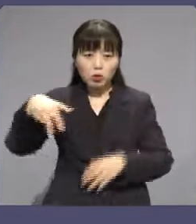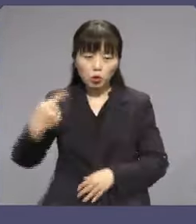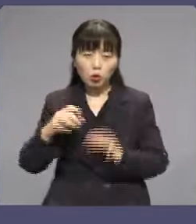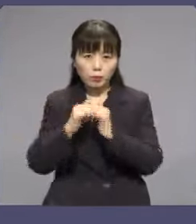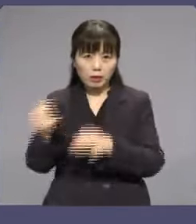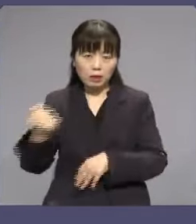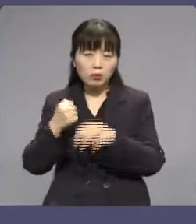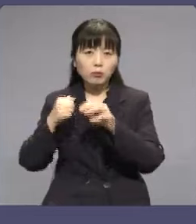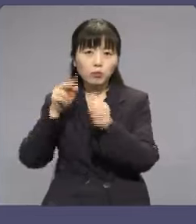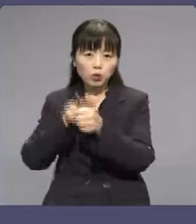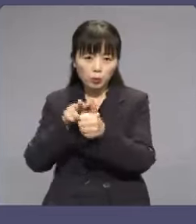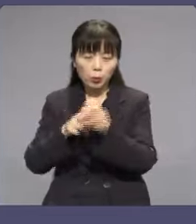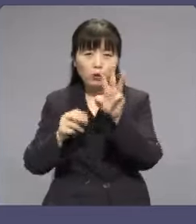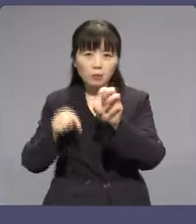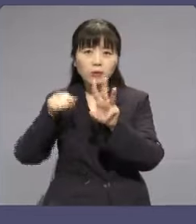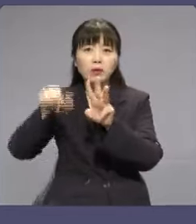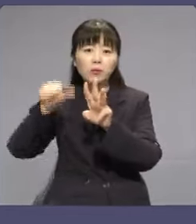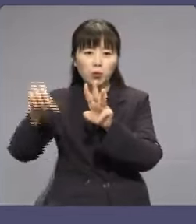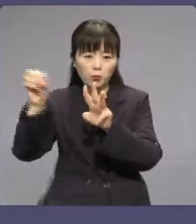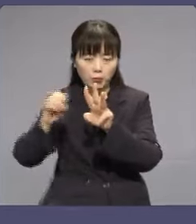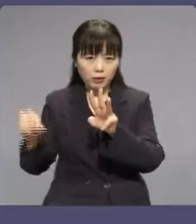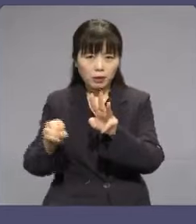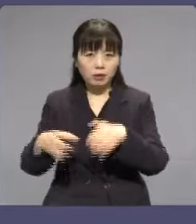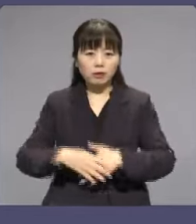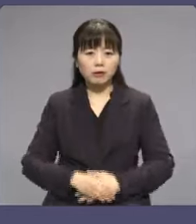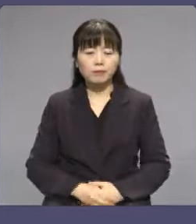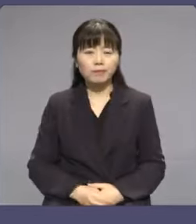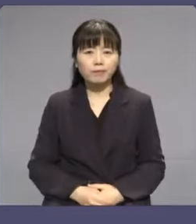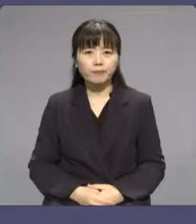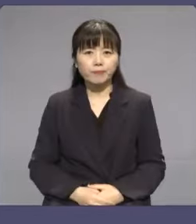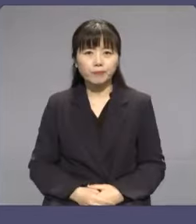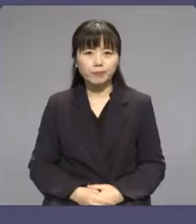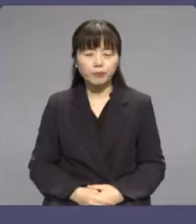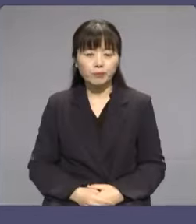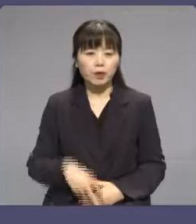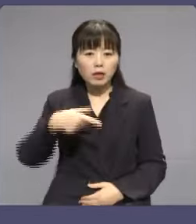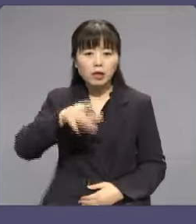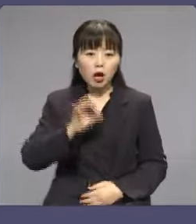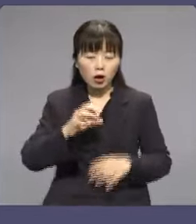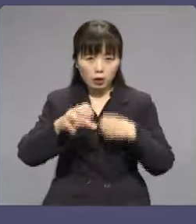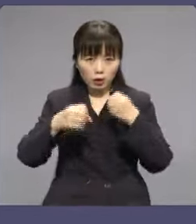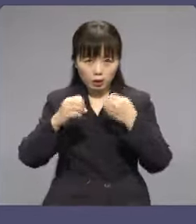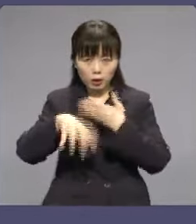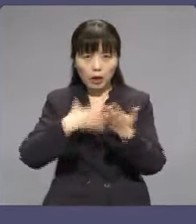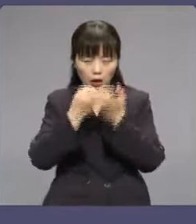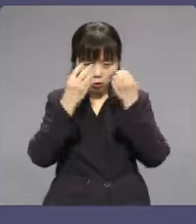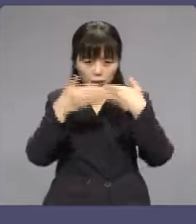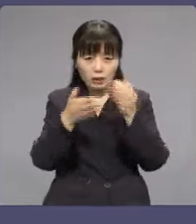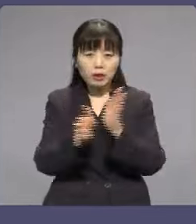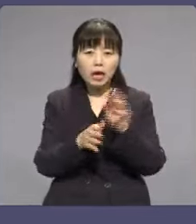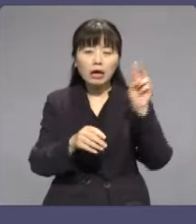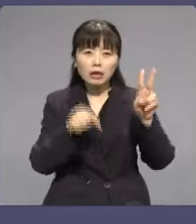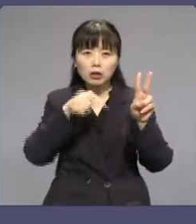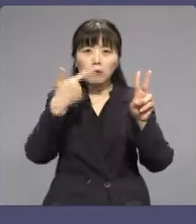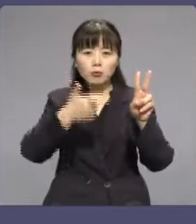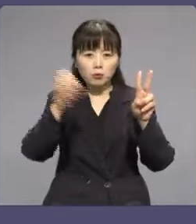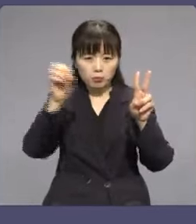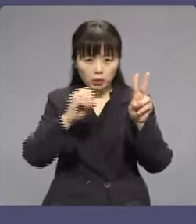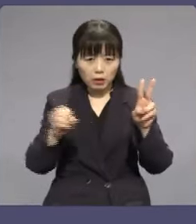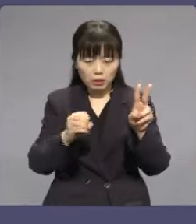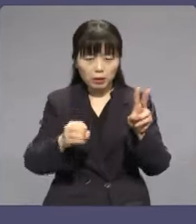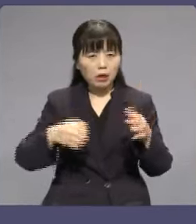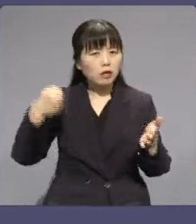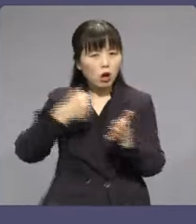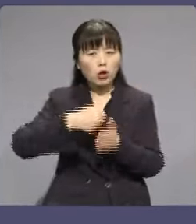국민의 힘 후보가 33.5% 있습니다 정재준 개혁신당 후보는 2.6% 있고